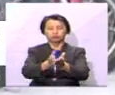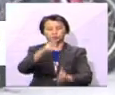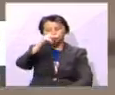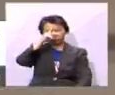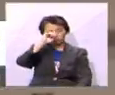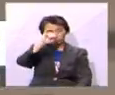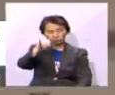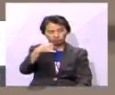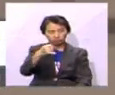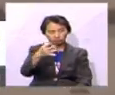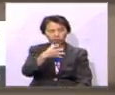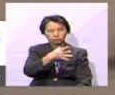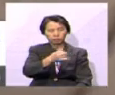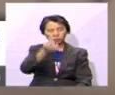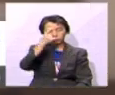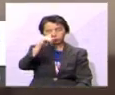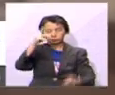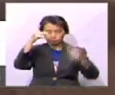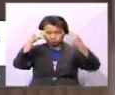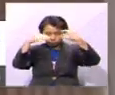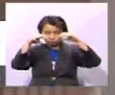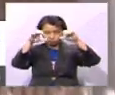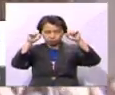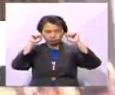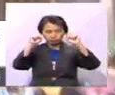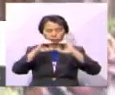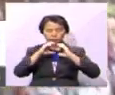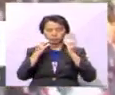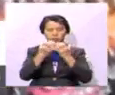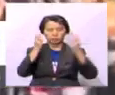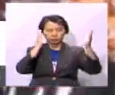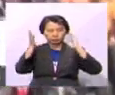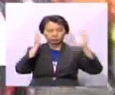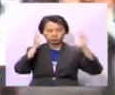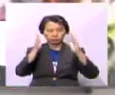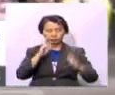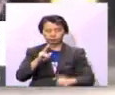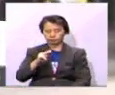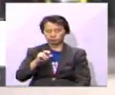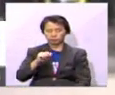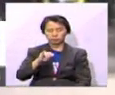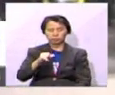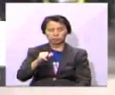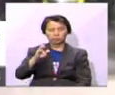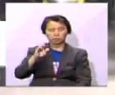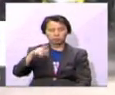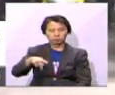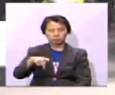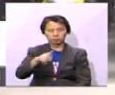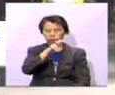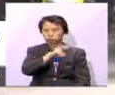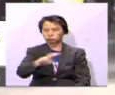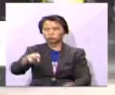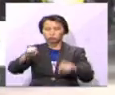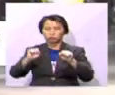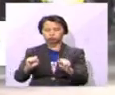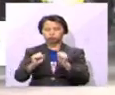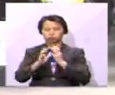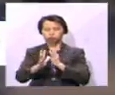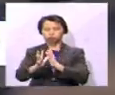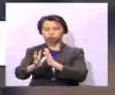Putrajaya. Sementara itu, bagi Presiden Desmo Owners Club Malaysia, Muhammad Nagib Abdul Majid, kembara ini secara tidak